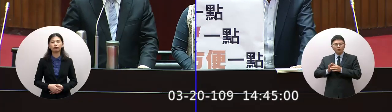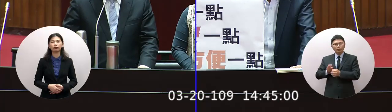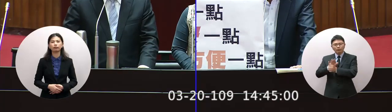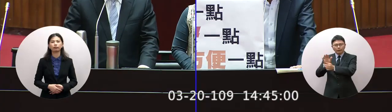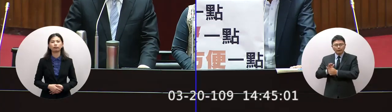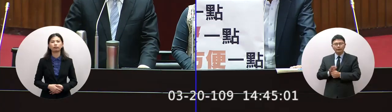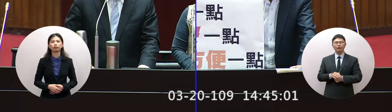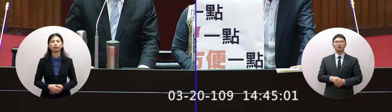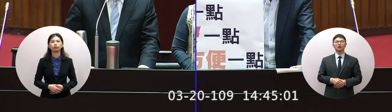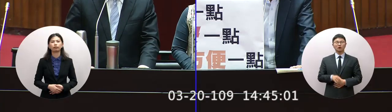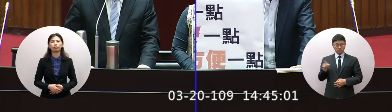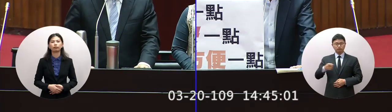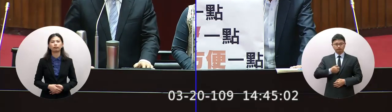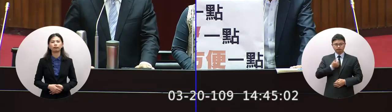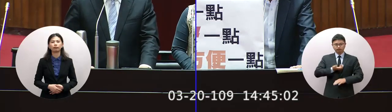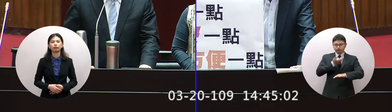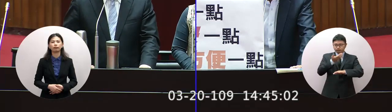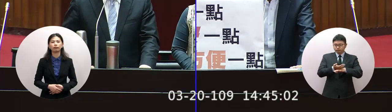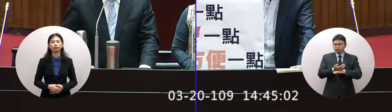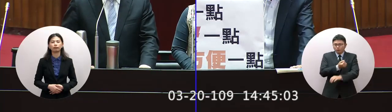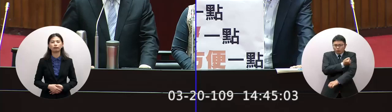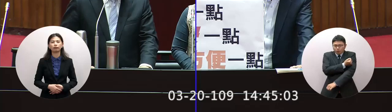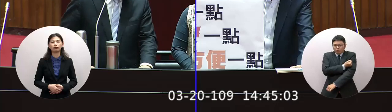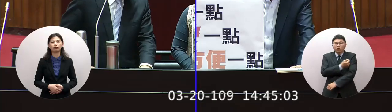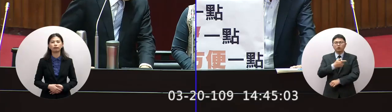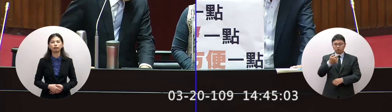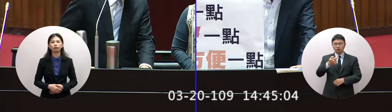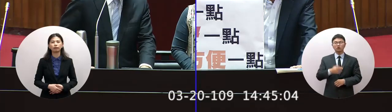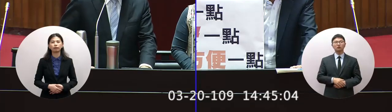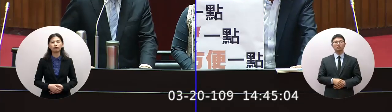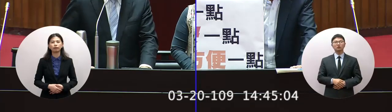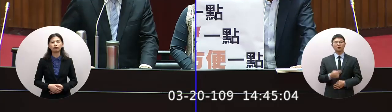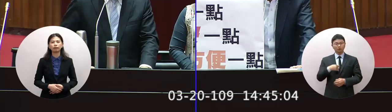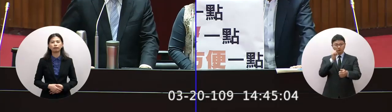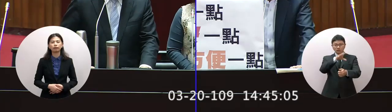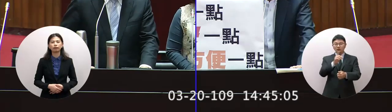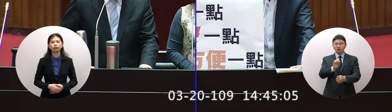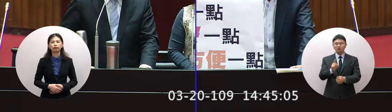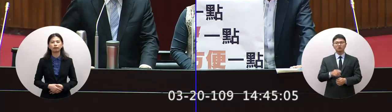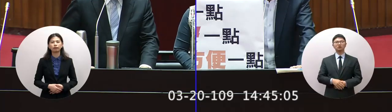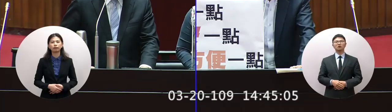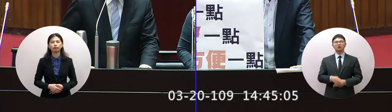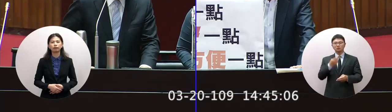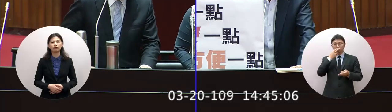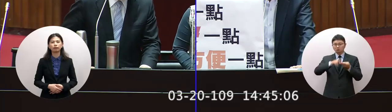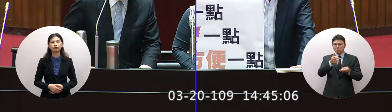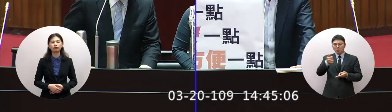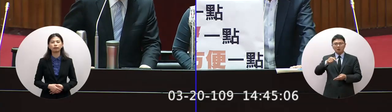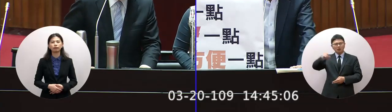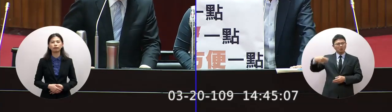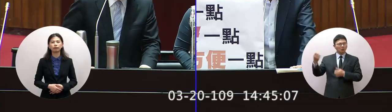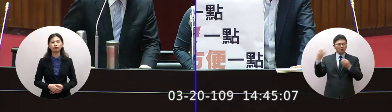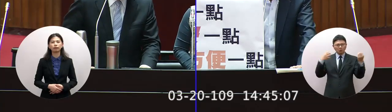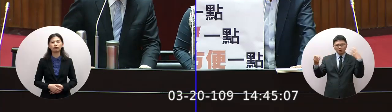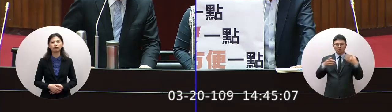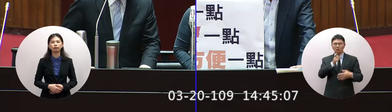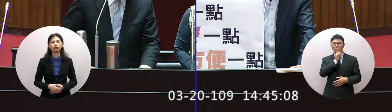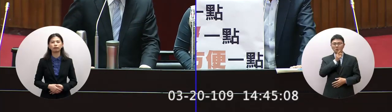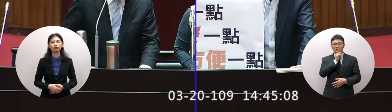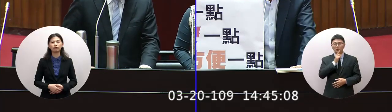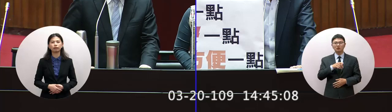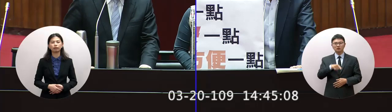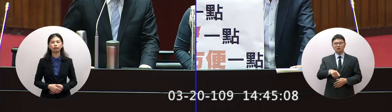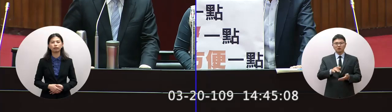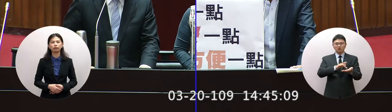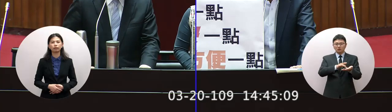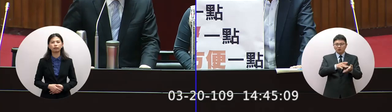竟在这个过程当中，他们付出很大的辛劳。我为什么特别跟院长这样讲？我听到许多邮务处私底下告诉我说，为了要配合这个相